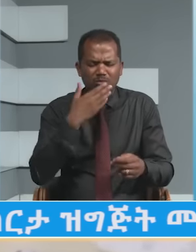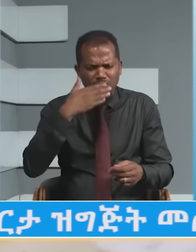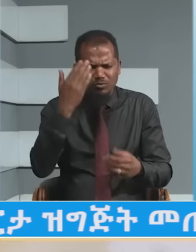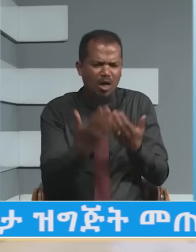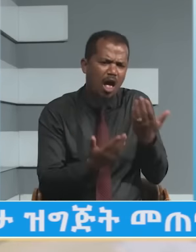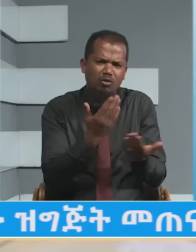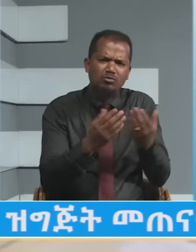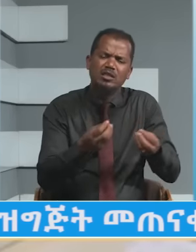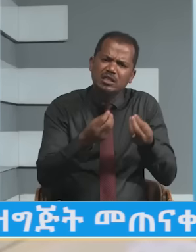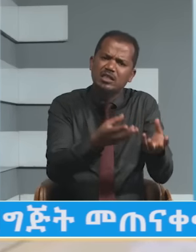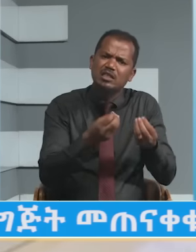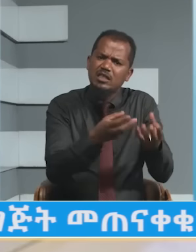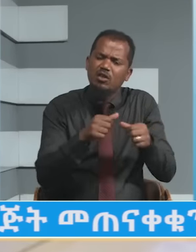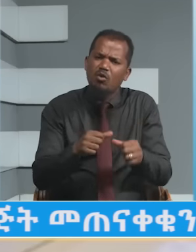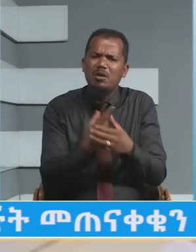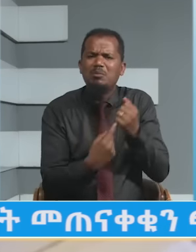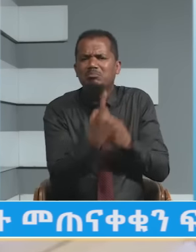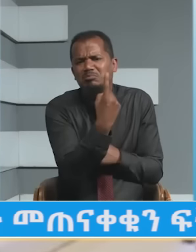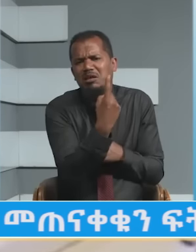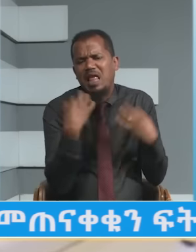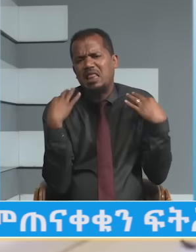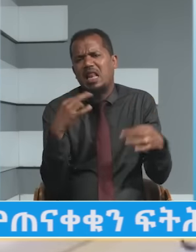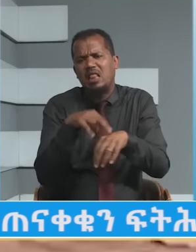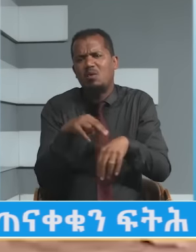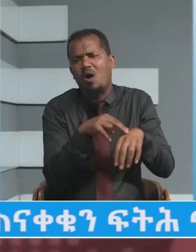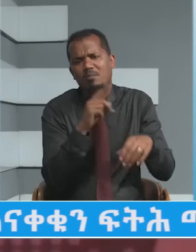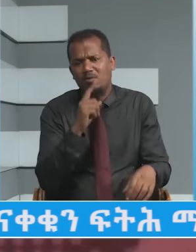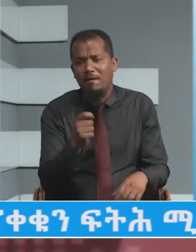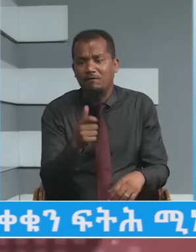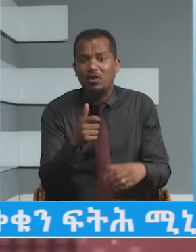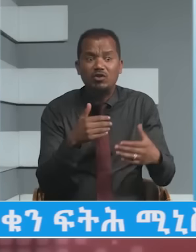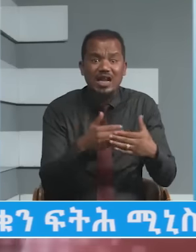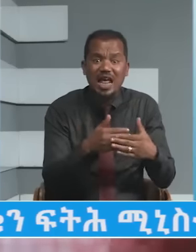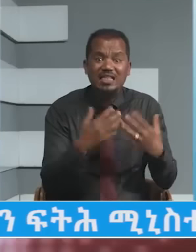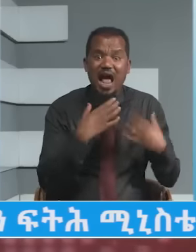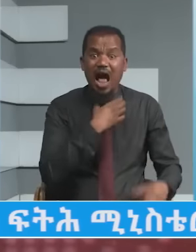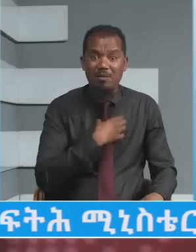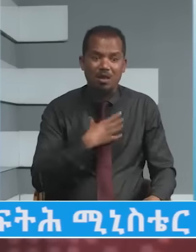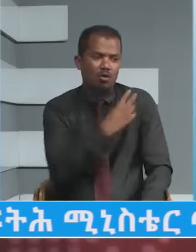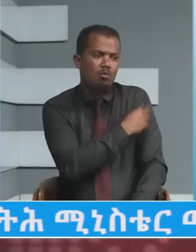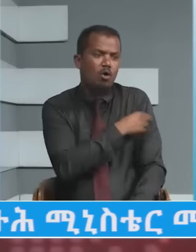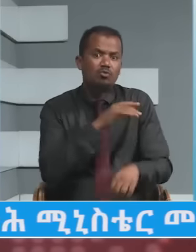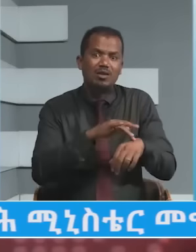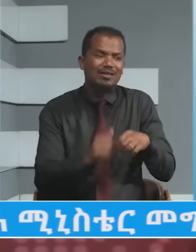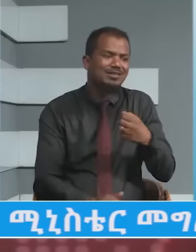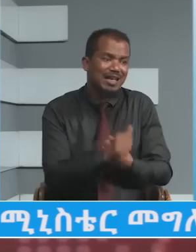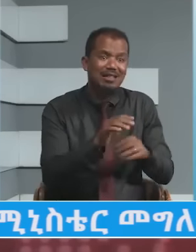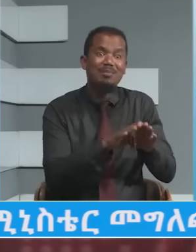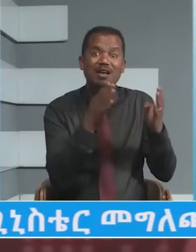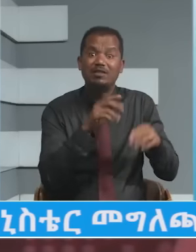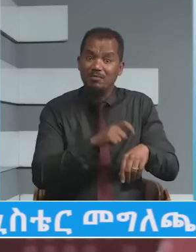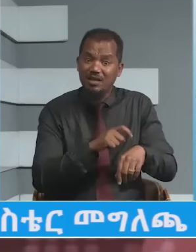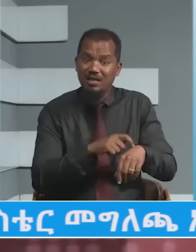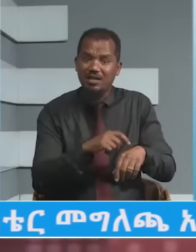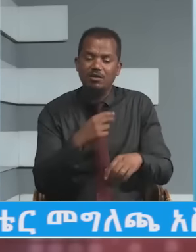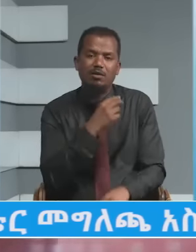ወሳኝ አገልግሎቶችን ሲሰጥ የቆየ ብቸኛው የጤና ተቋም ነው። የፈጥኖ ደራሽ ሰራዊት አባላት በሆስፒታሉ ላይ ጥቃት